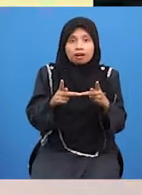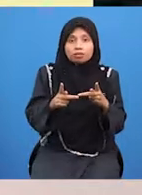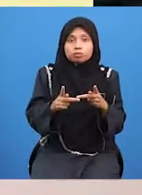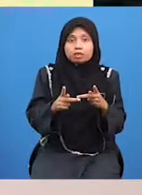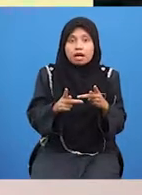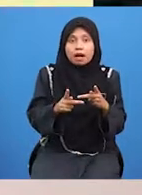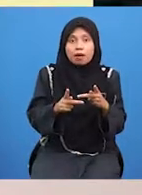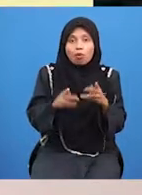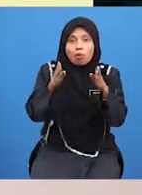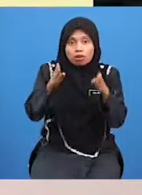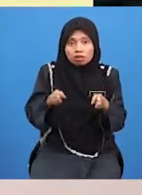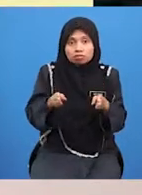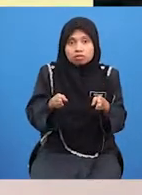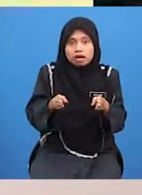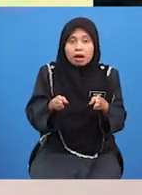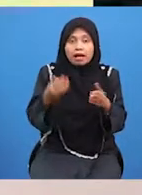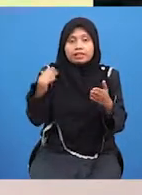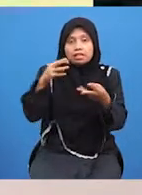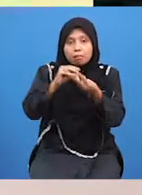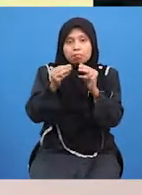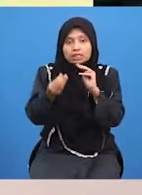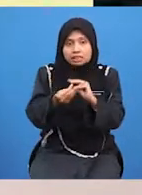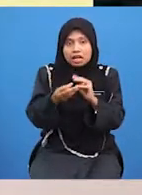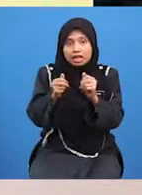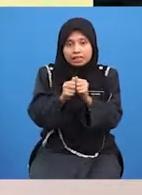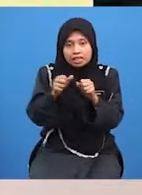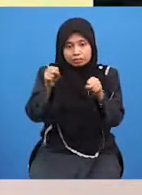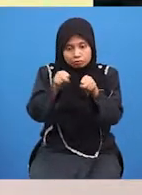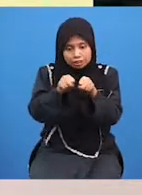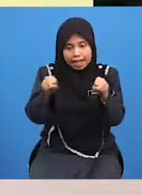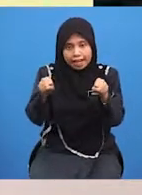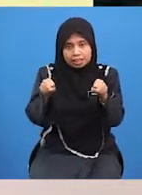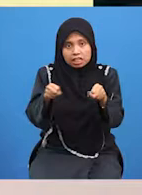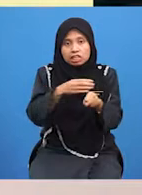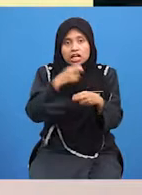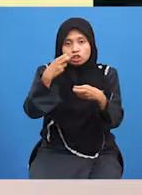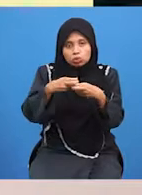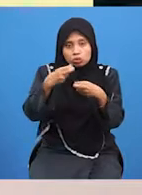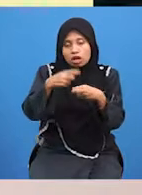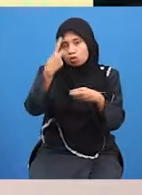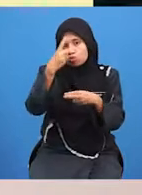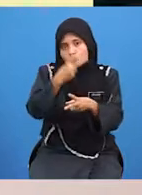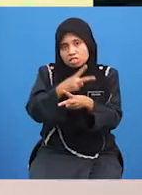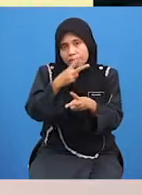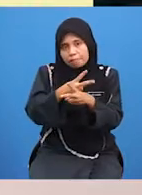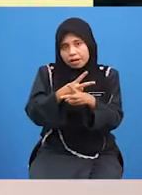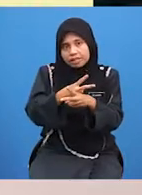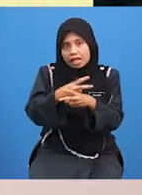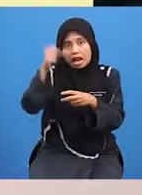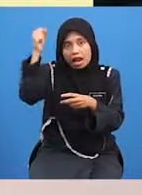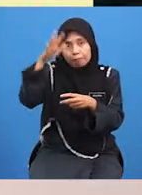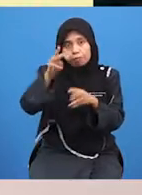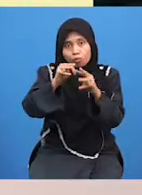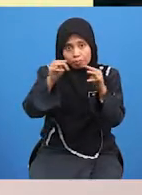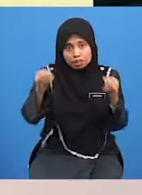Sekiranya pelanggan kita mengalami masalah dengan saiz dan kesukaran dalam menyimpan lampu meja,